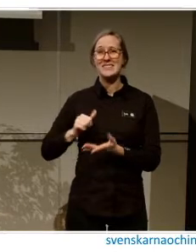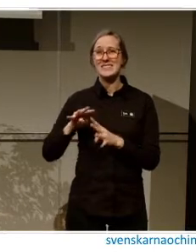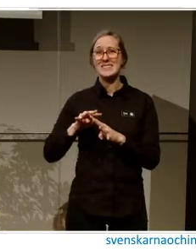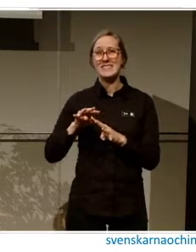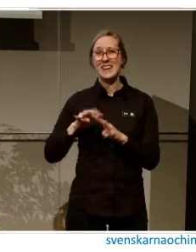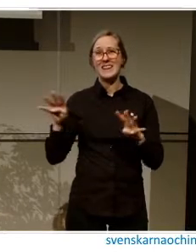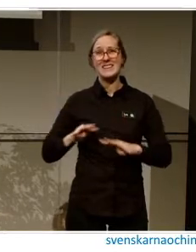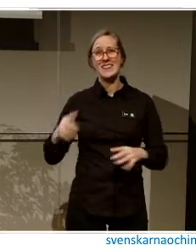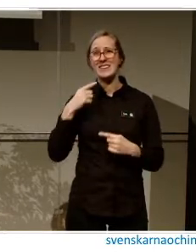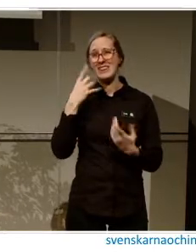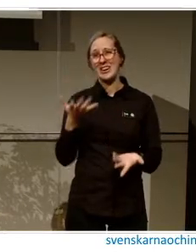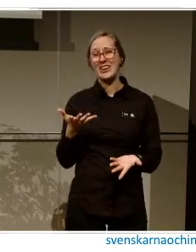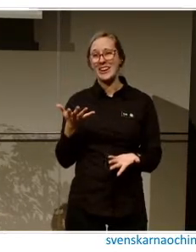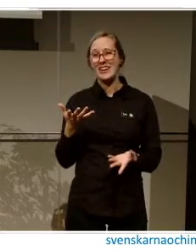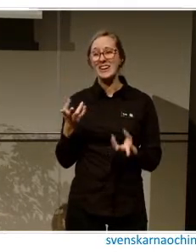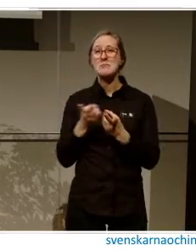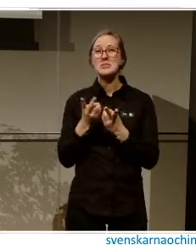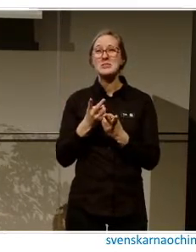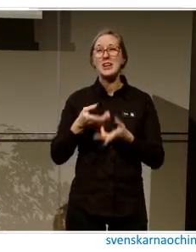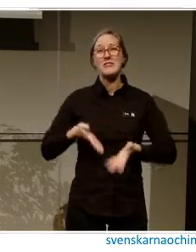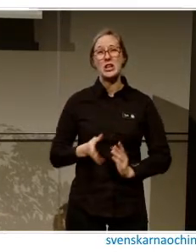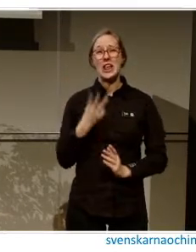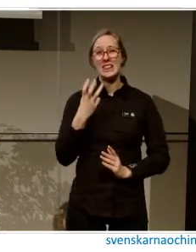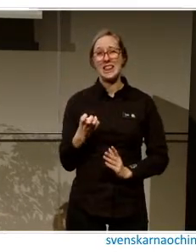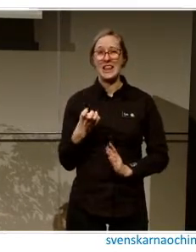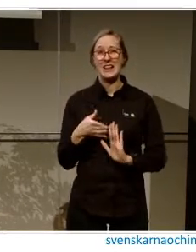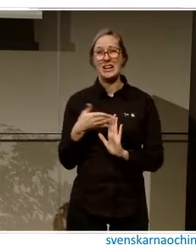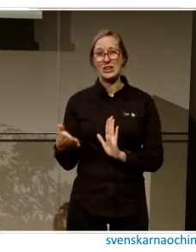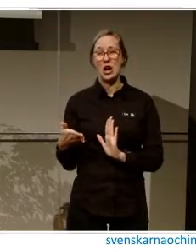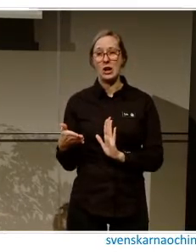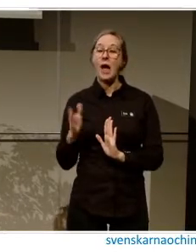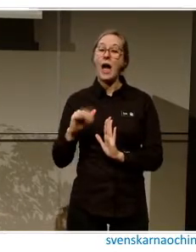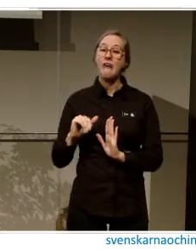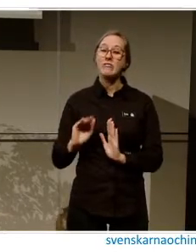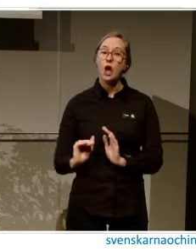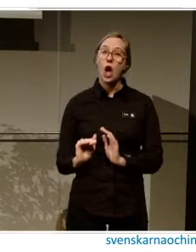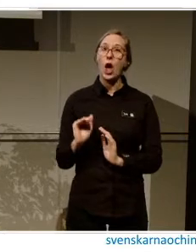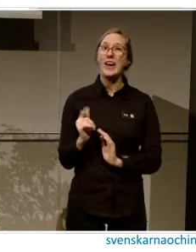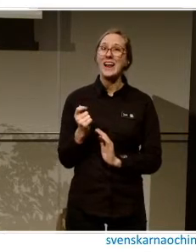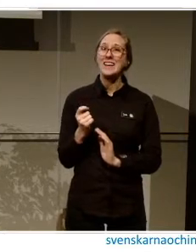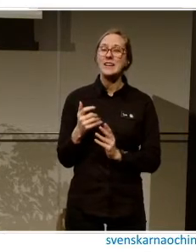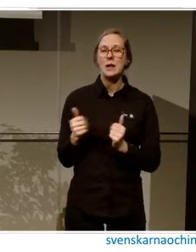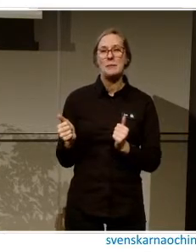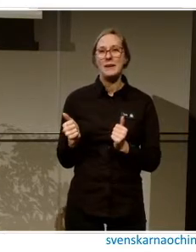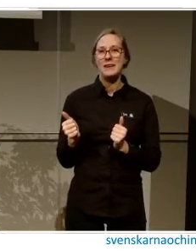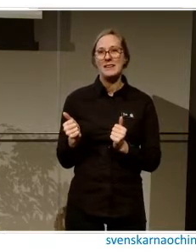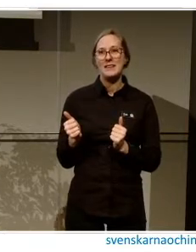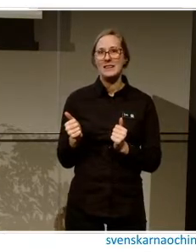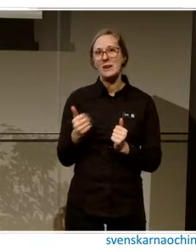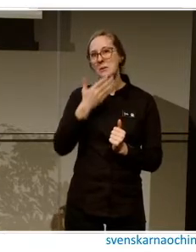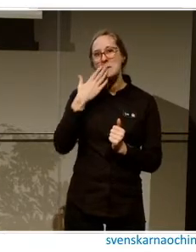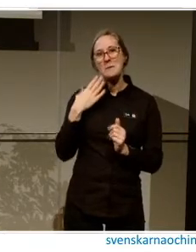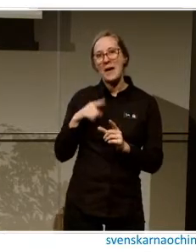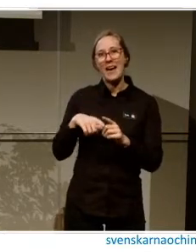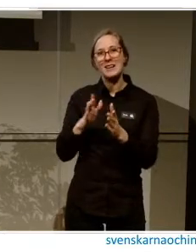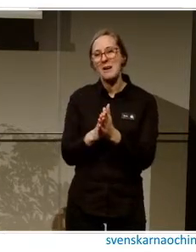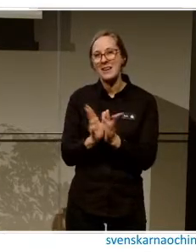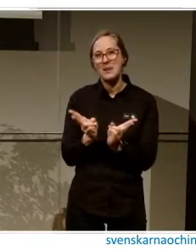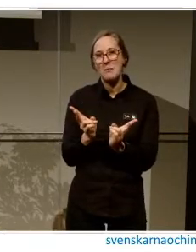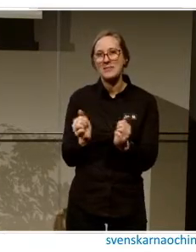internet dagligen. Så bland 30-talisterna, ni ser att de har ökat lite grann. Men de har inte riktigt varit med på tåget med samma